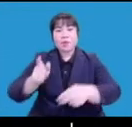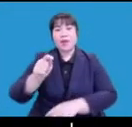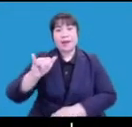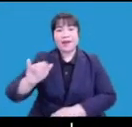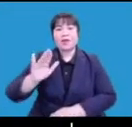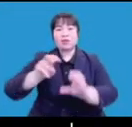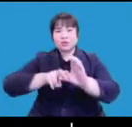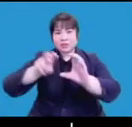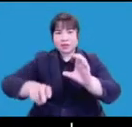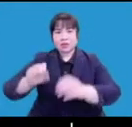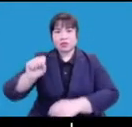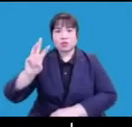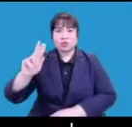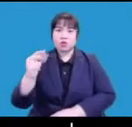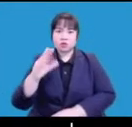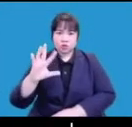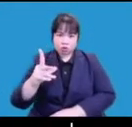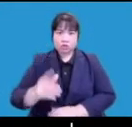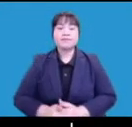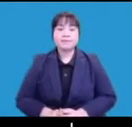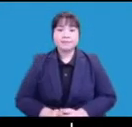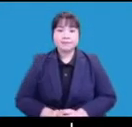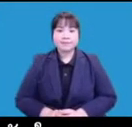สวทช.ครับ